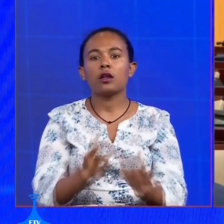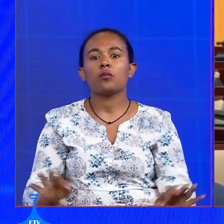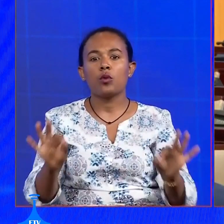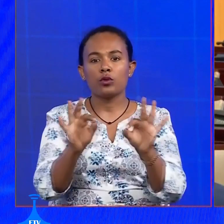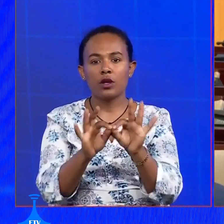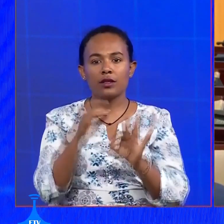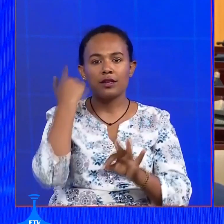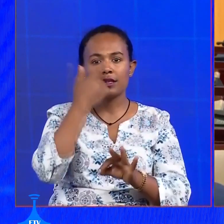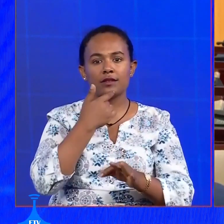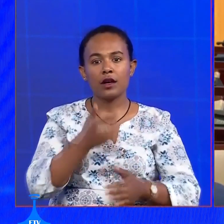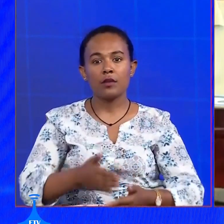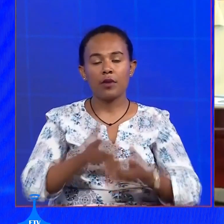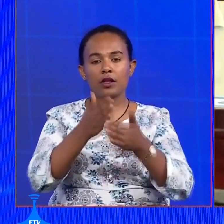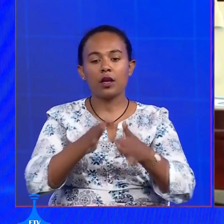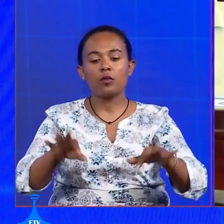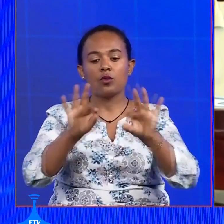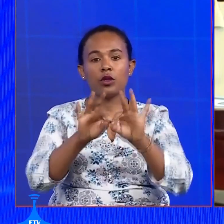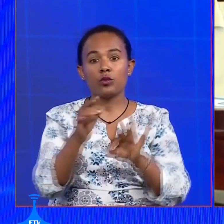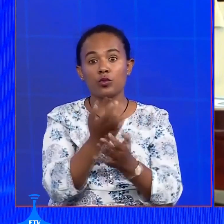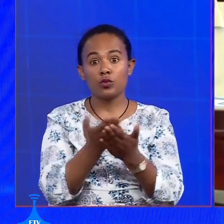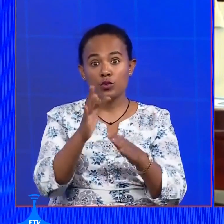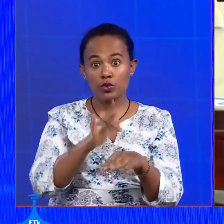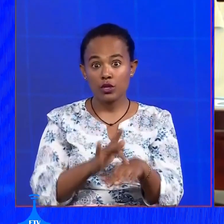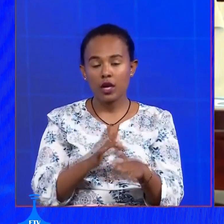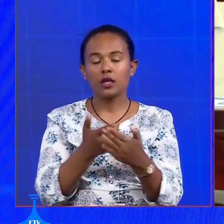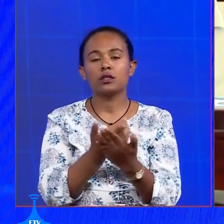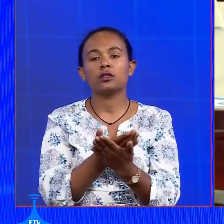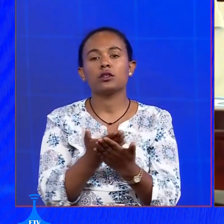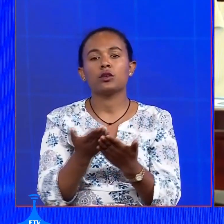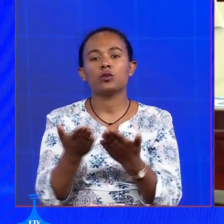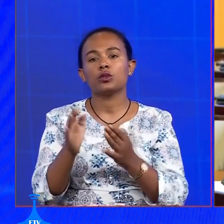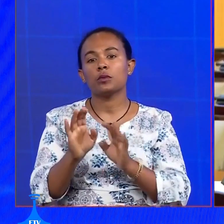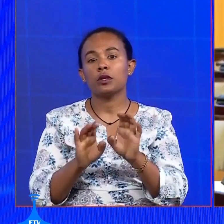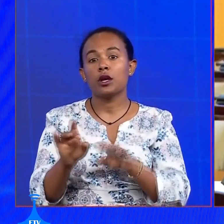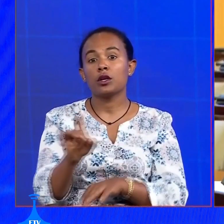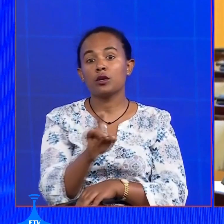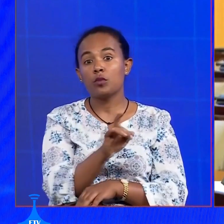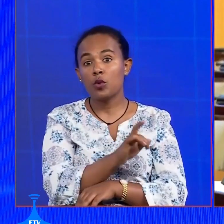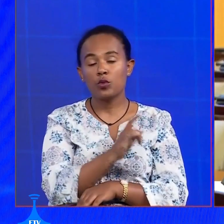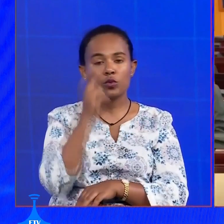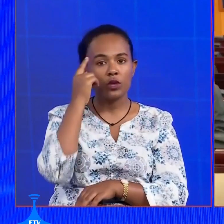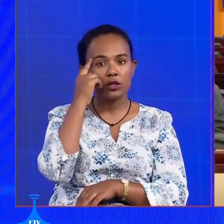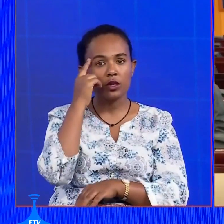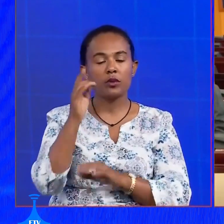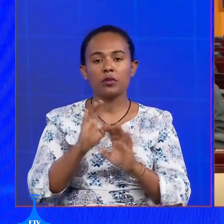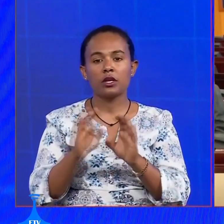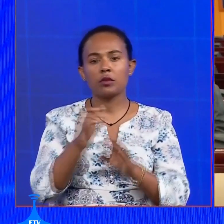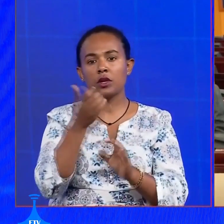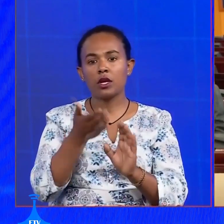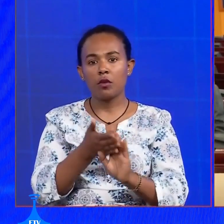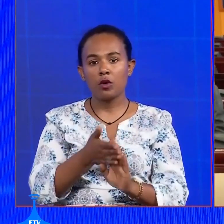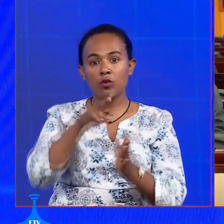ለገጽታ ግንባታ ኢምፖርታንት የሆኑ ጉዳዮች ላይ እነዛን ነገሮች የምናደርግ መሆኑ ታሳቢ ቢደረግ፣ በሌላ በኩል